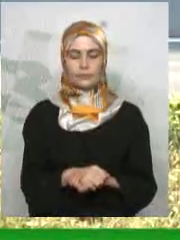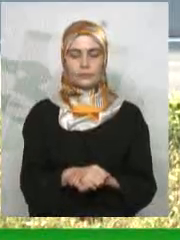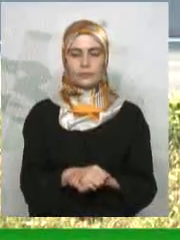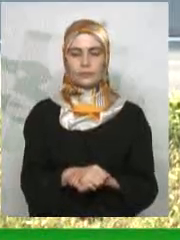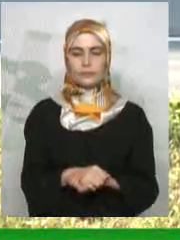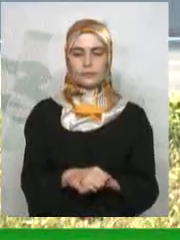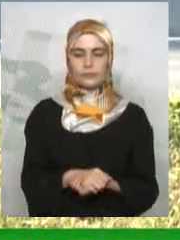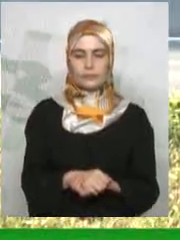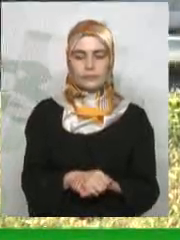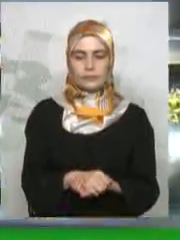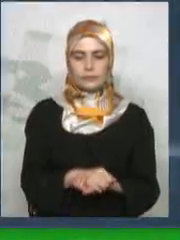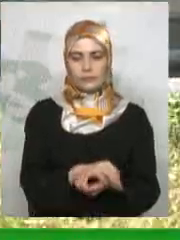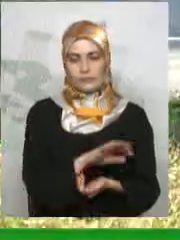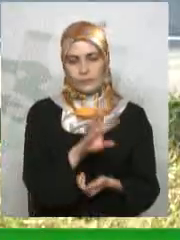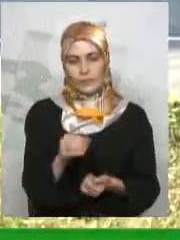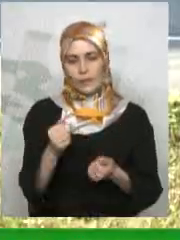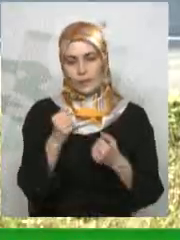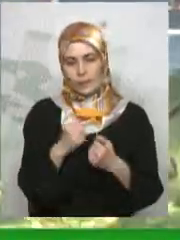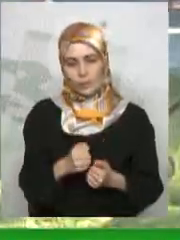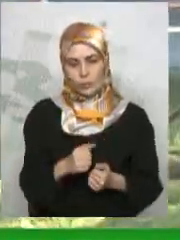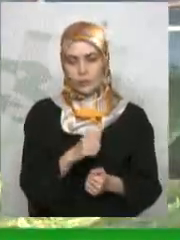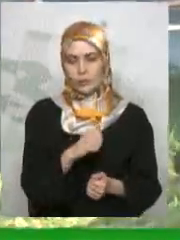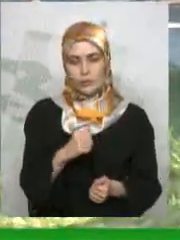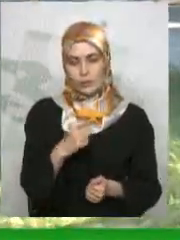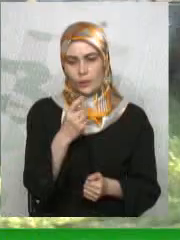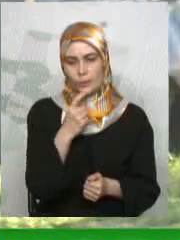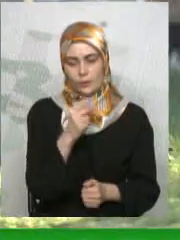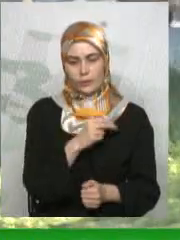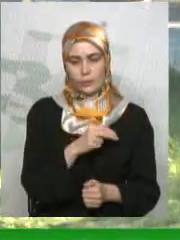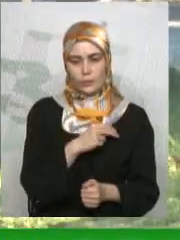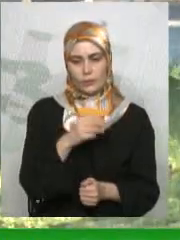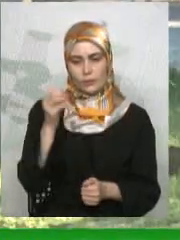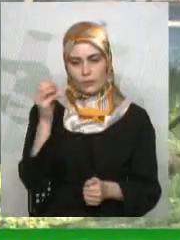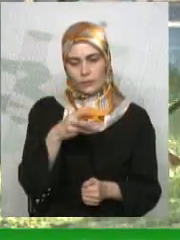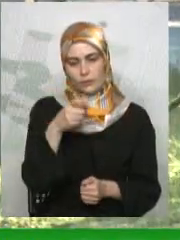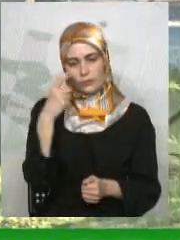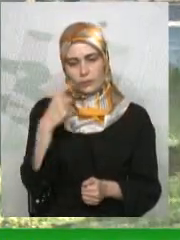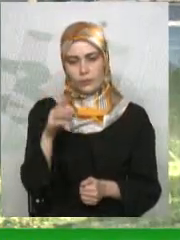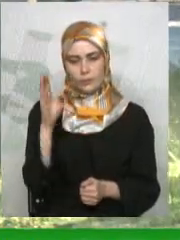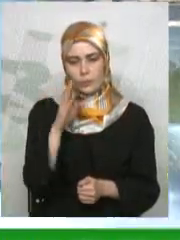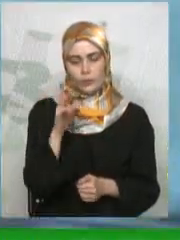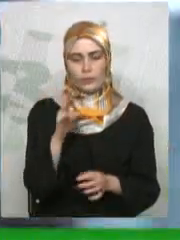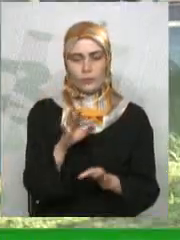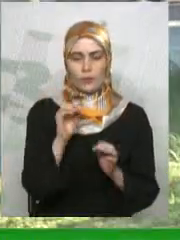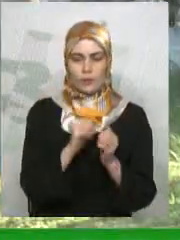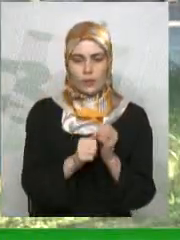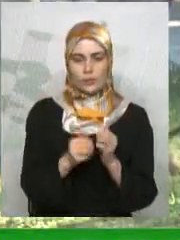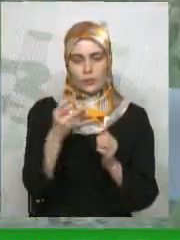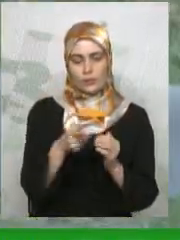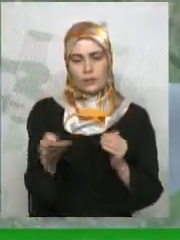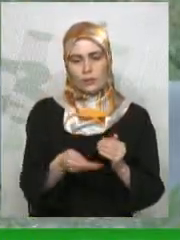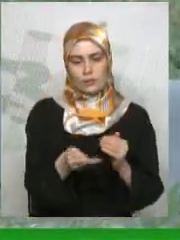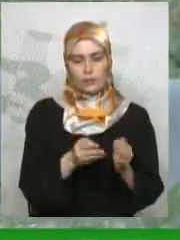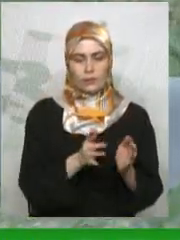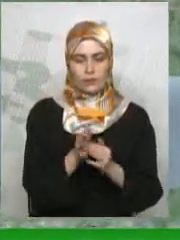Этим трудягам и самим нелегко работать в аномальную жару, но тем не менее ежедневно они косят траву и дикорастущие